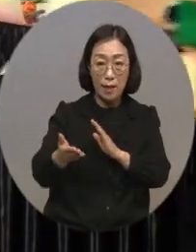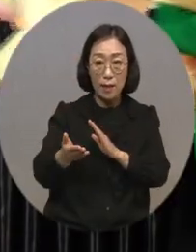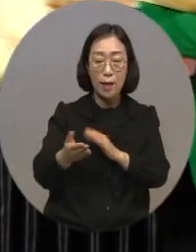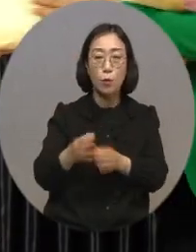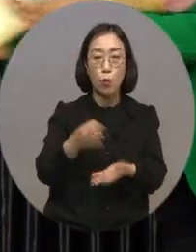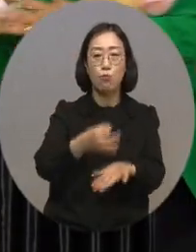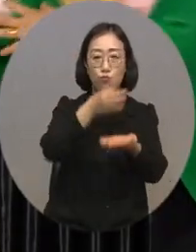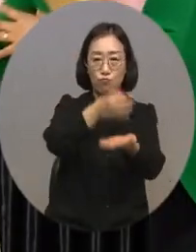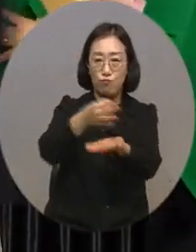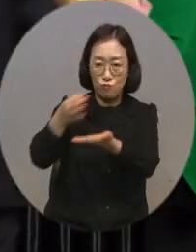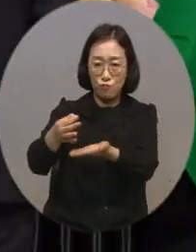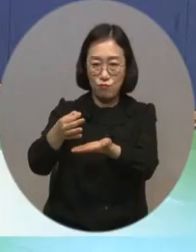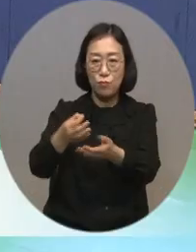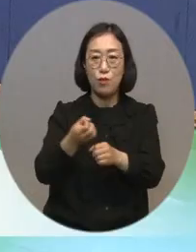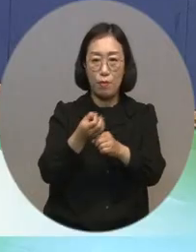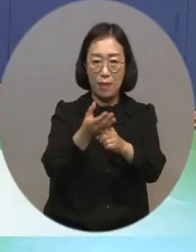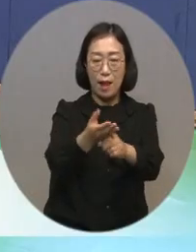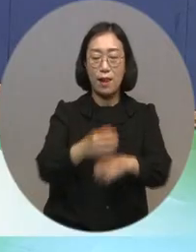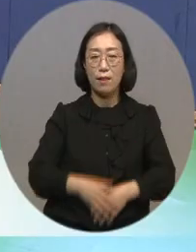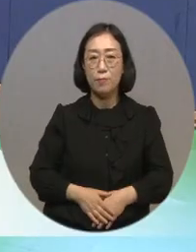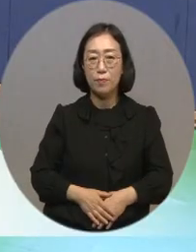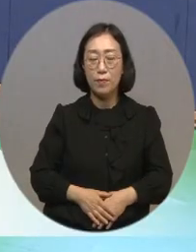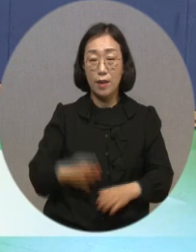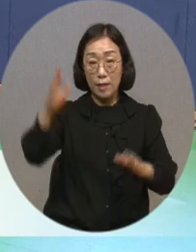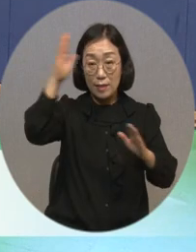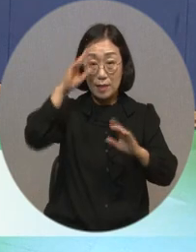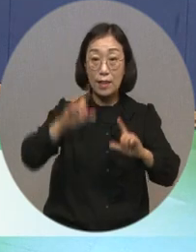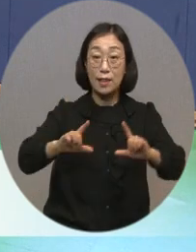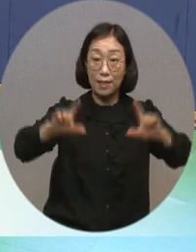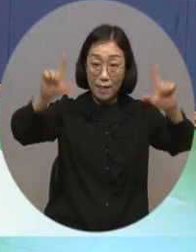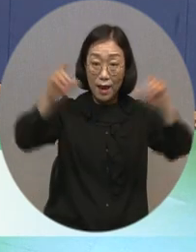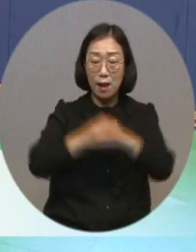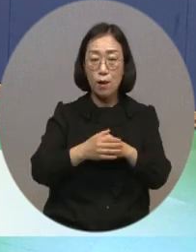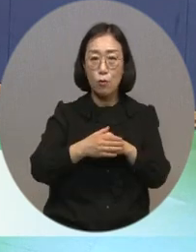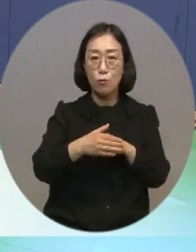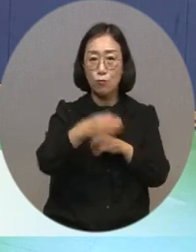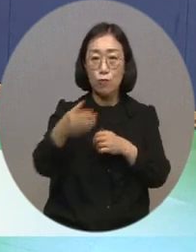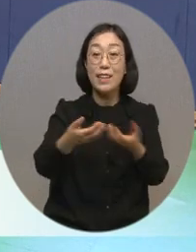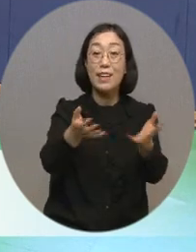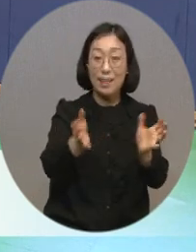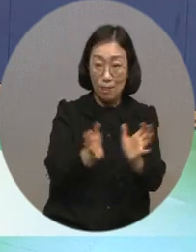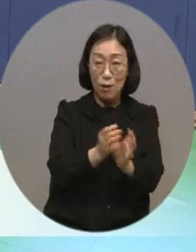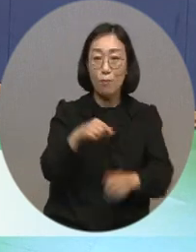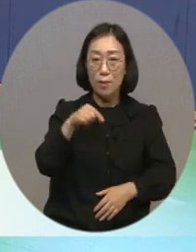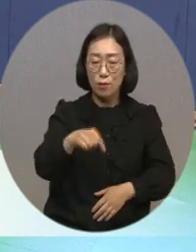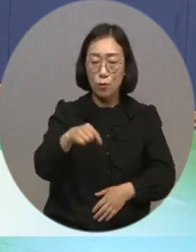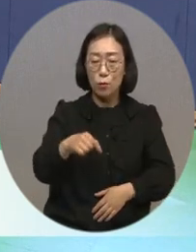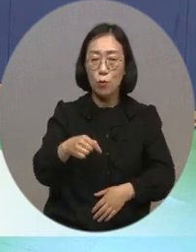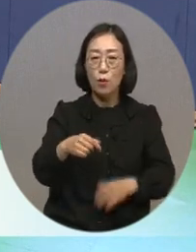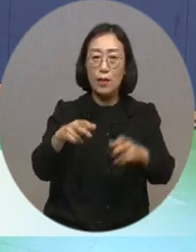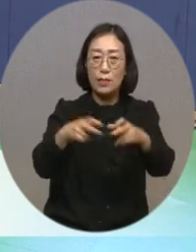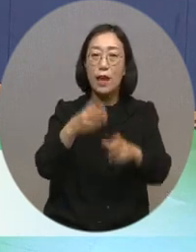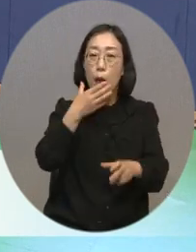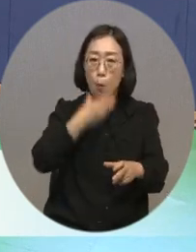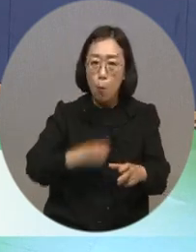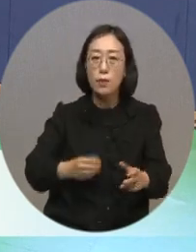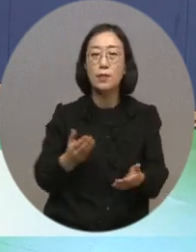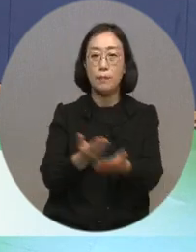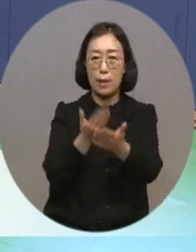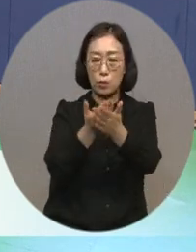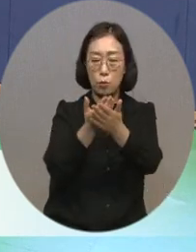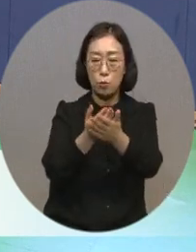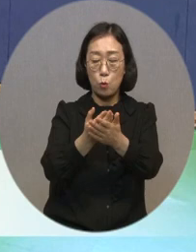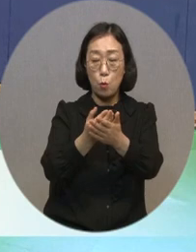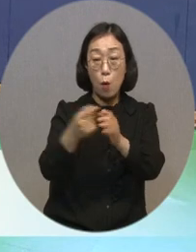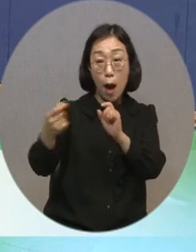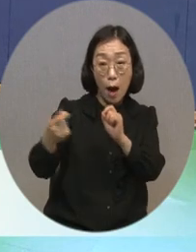전달식도 진행됐습니다. 장애인의 날을 맞아서 우리 로타리에서도 우리 장애인 복지 향상과 또